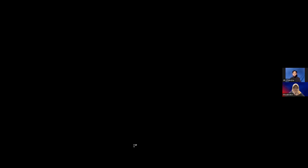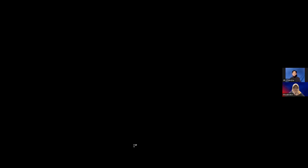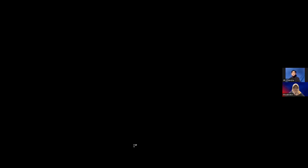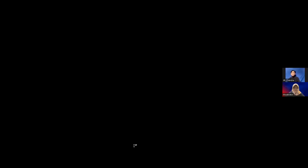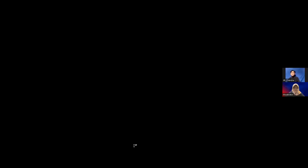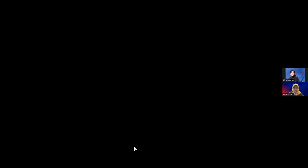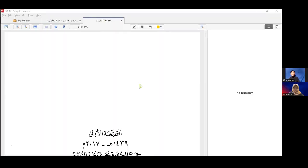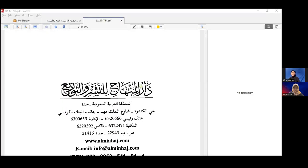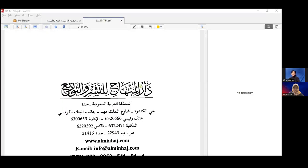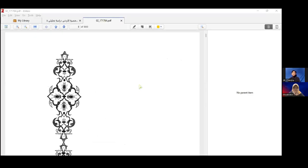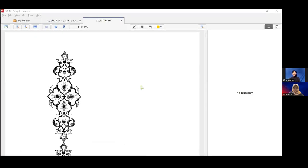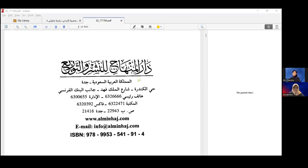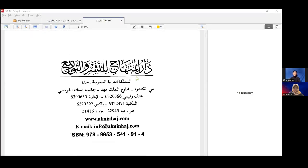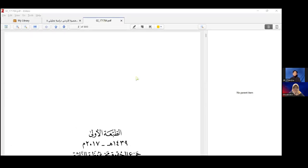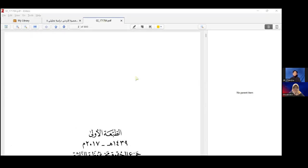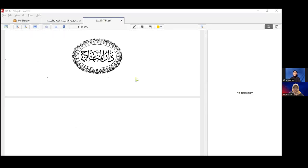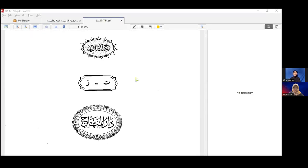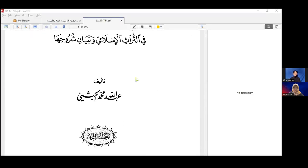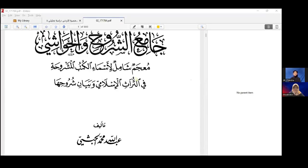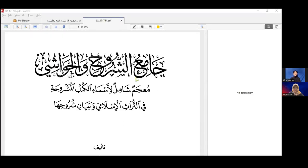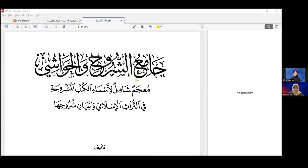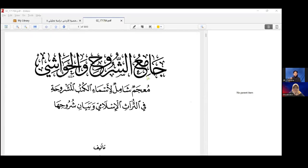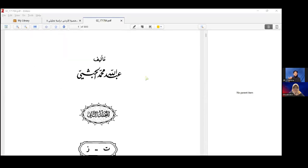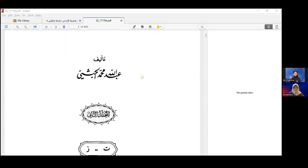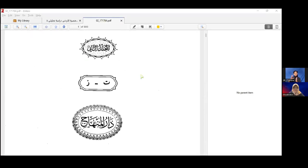seperti ini yang saya download tadi ini kan